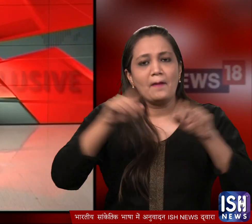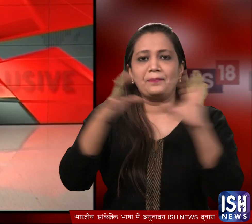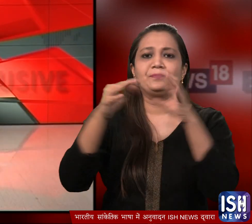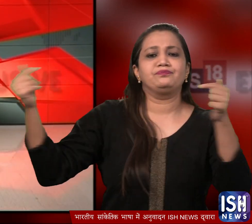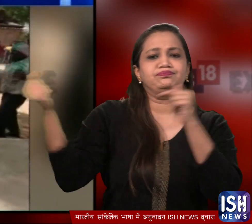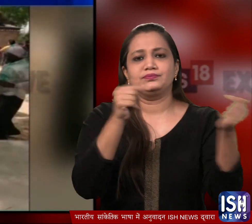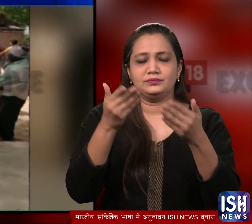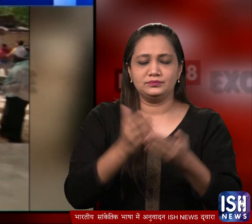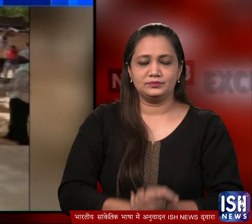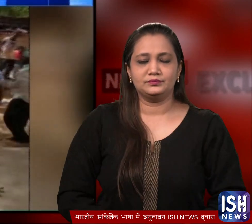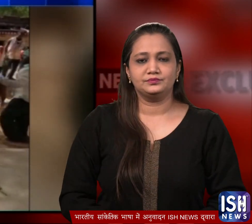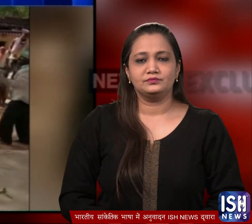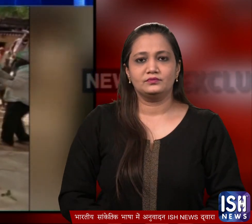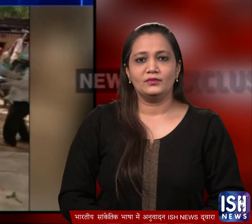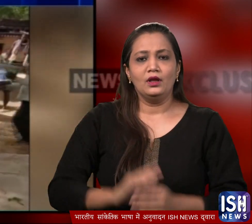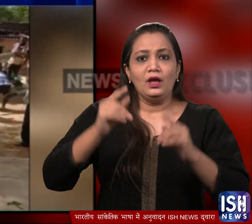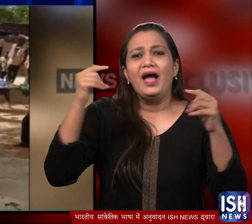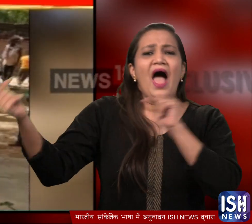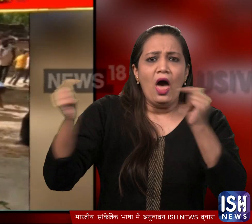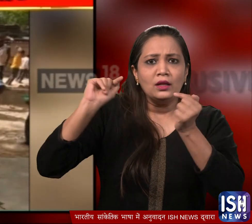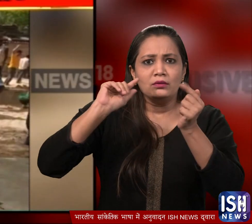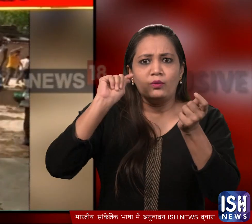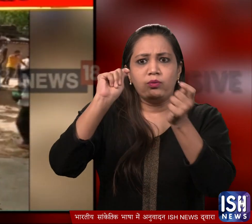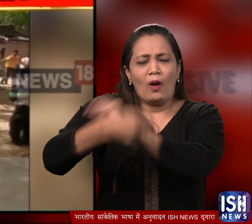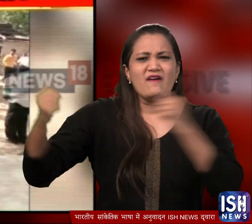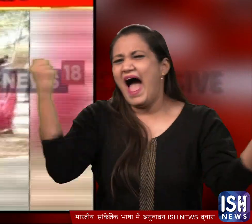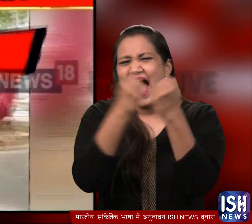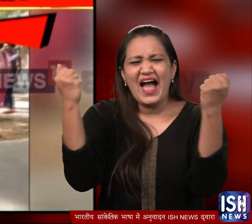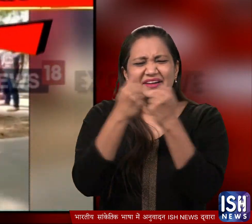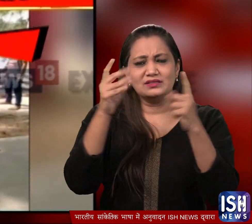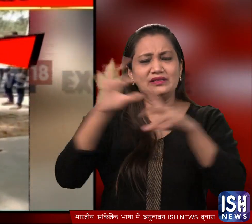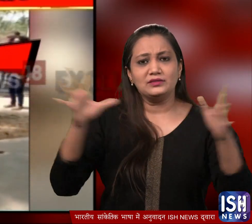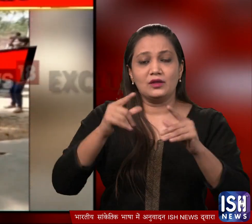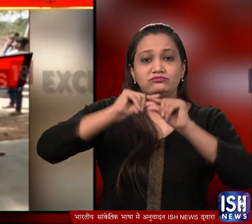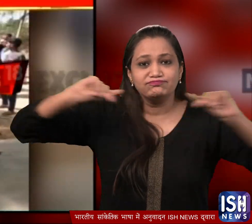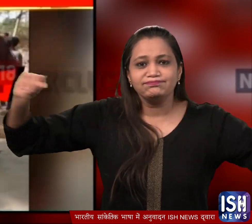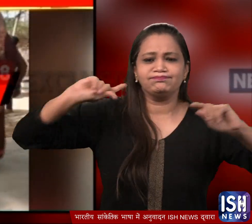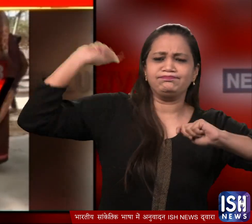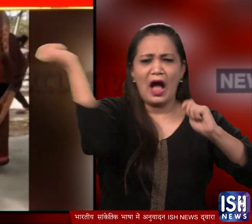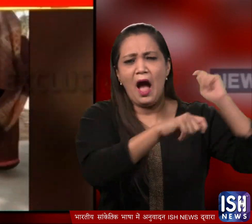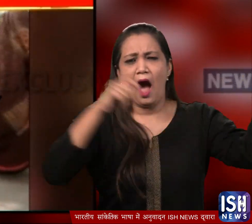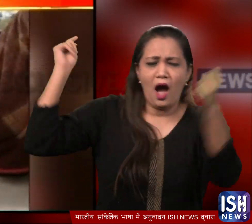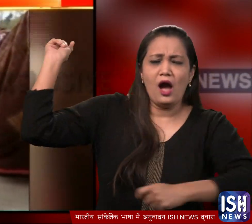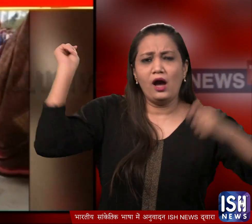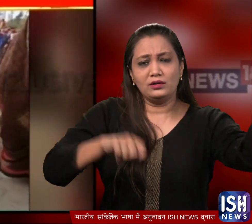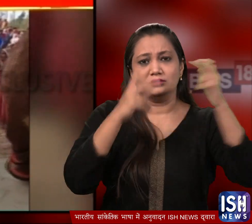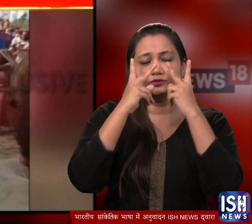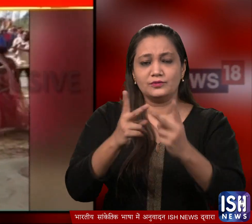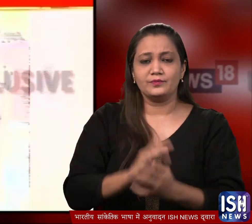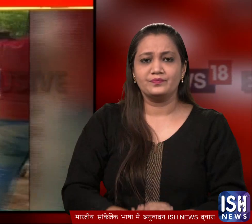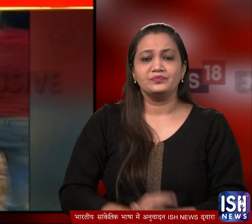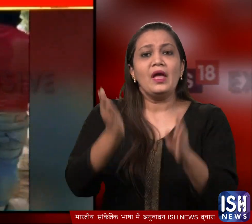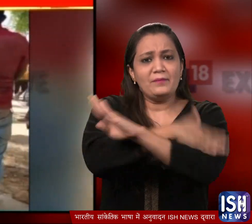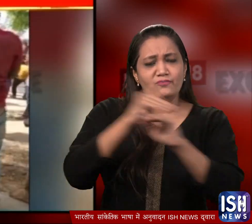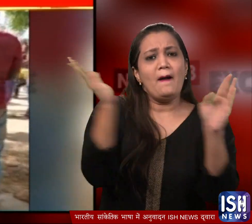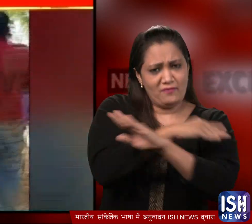था, जो देखते ही देखते हिंसक झड़प में बदल गया। सामने आए एक वीडियो में कुछ लोग लाठियों से एक दूसरे पर हमला करते नजर